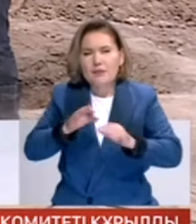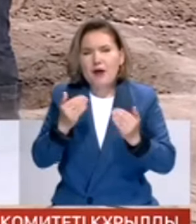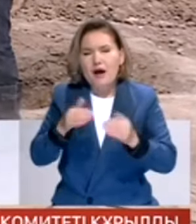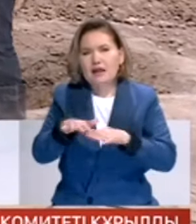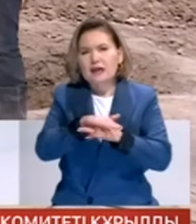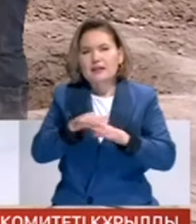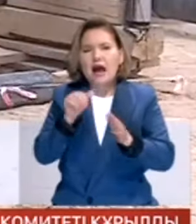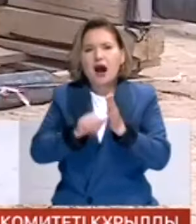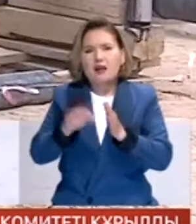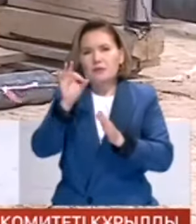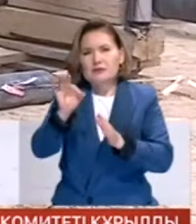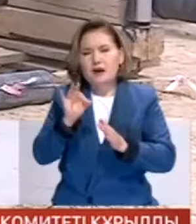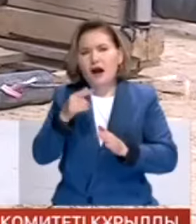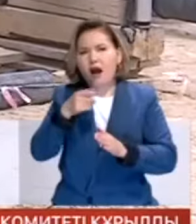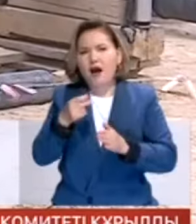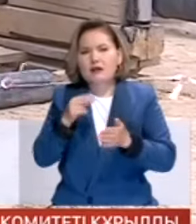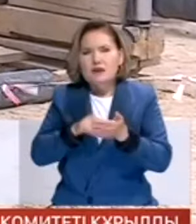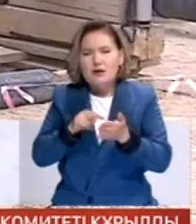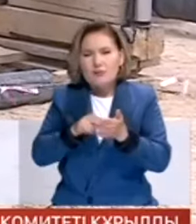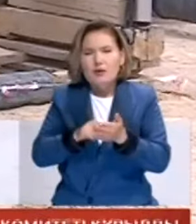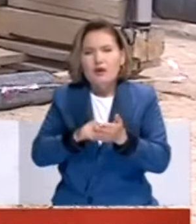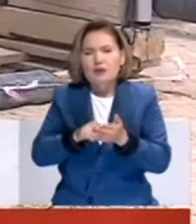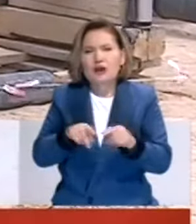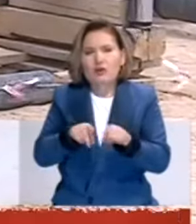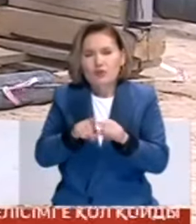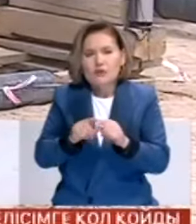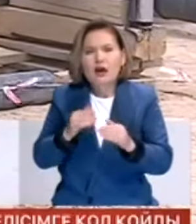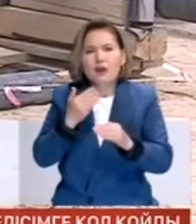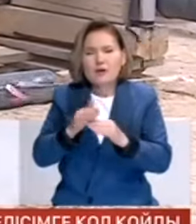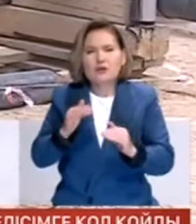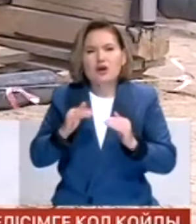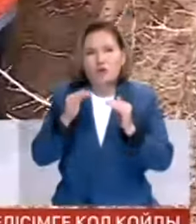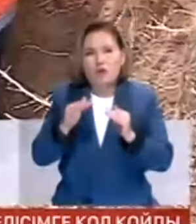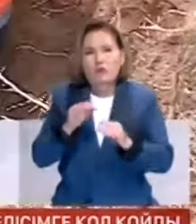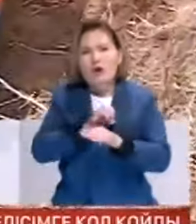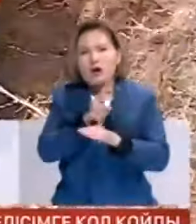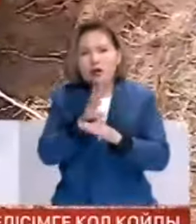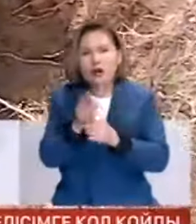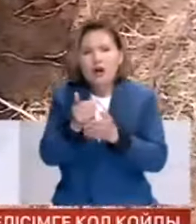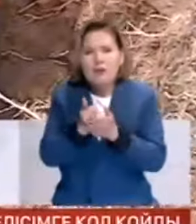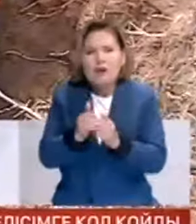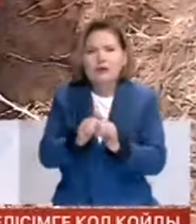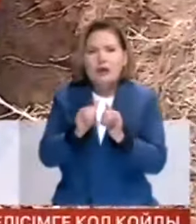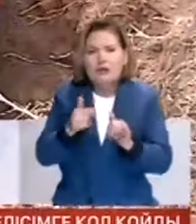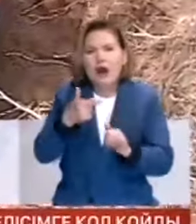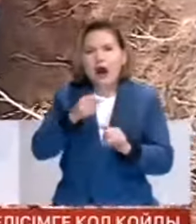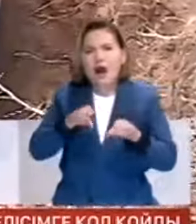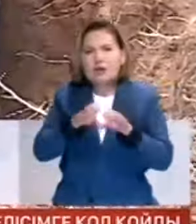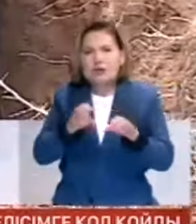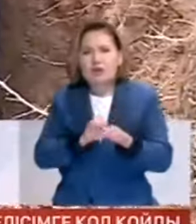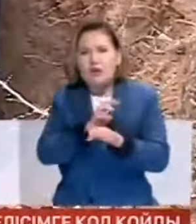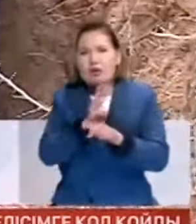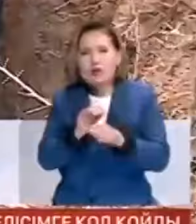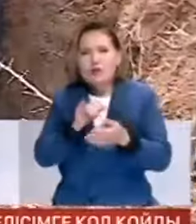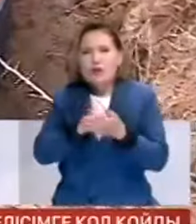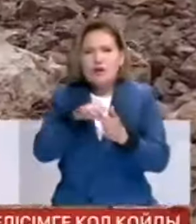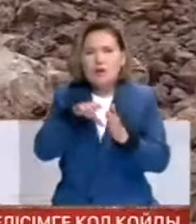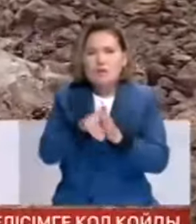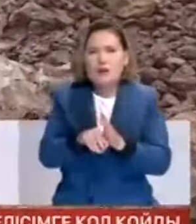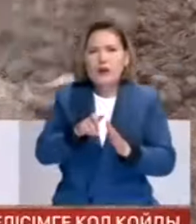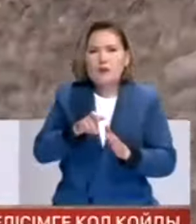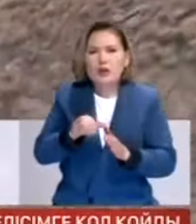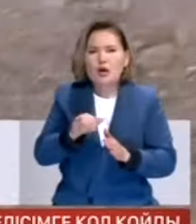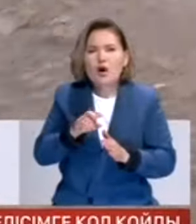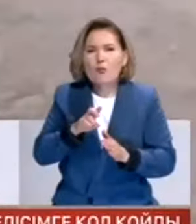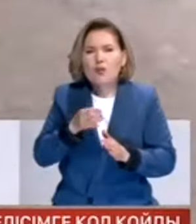халықтың 60%-на көгілдір отын қол жетімді. Көрсеткішті арттыру үшін алдағы бірнеше жылда газ құбырлары тартылмақ. Олар Бейнеу,